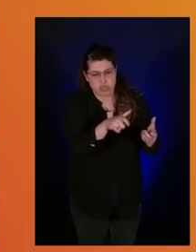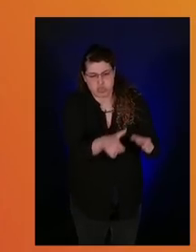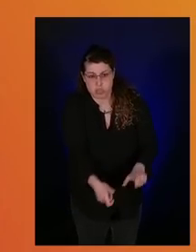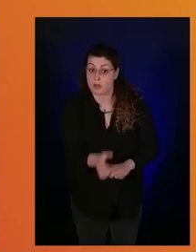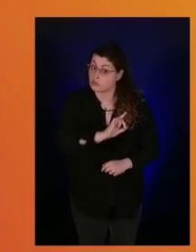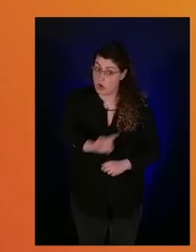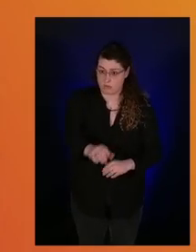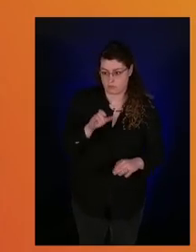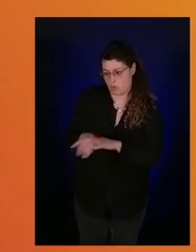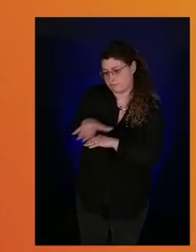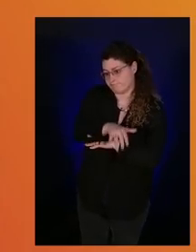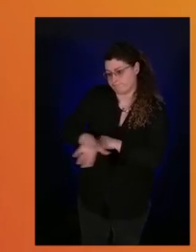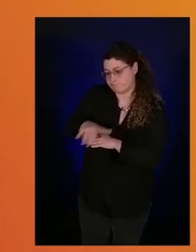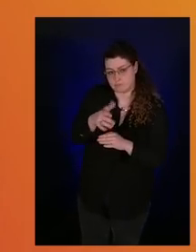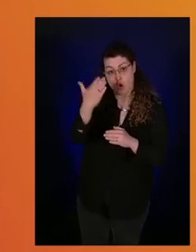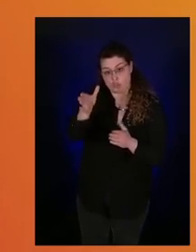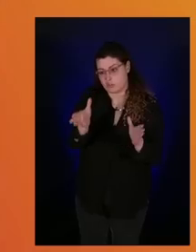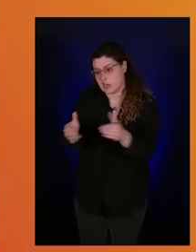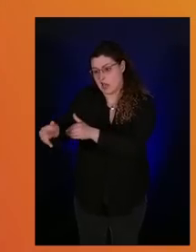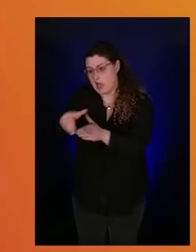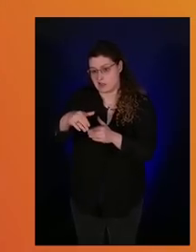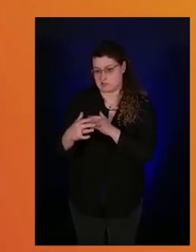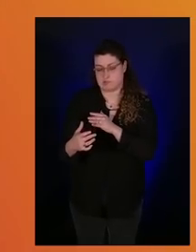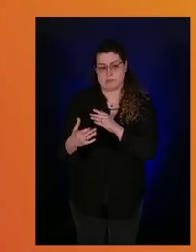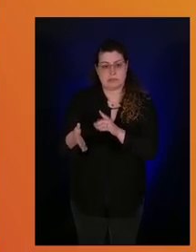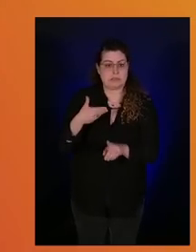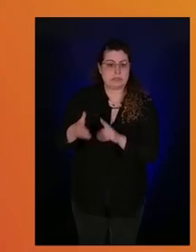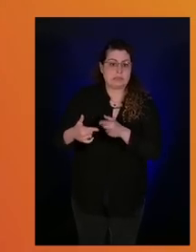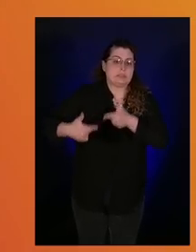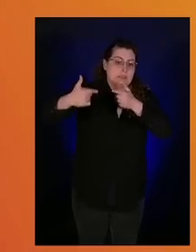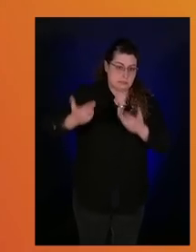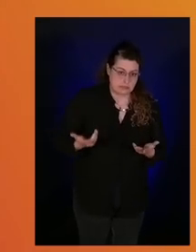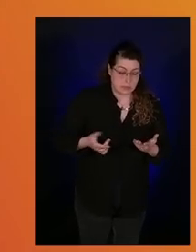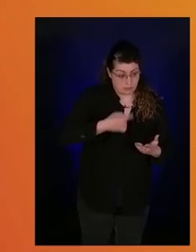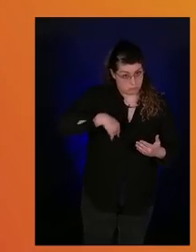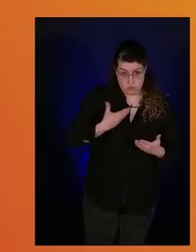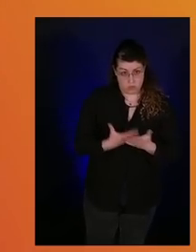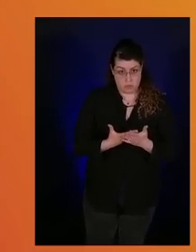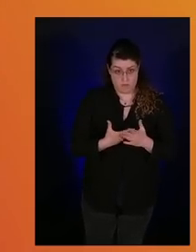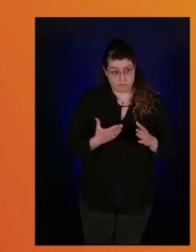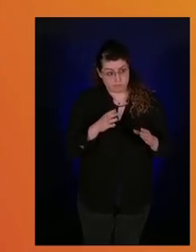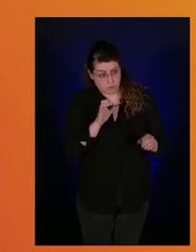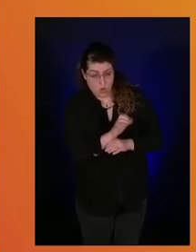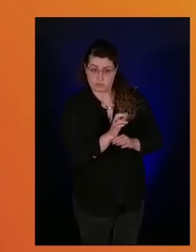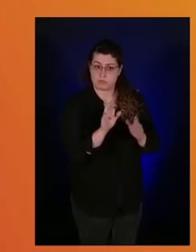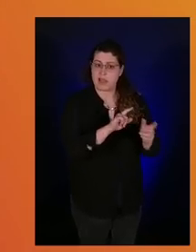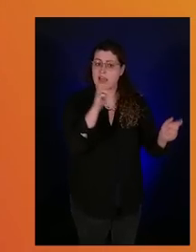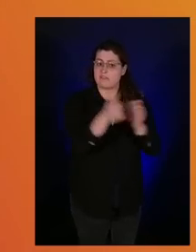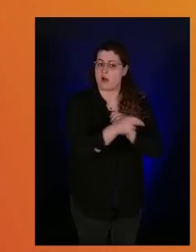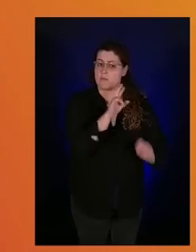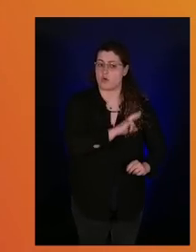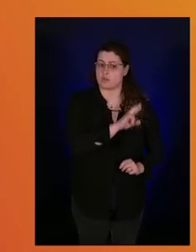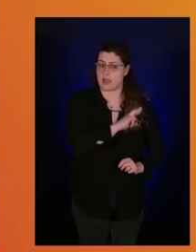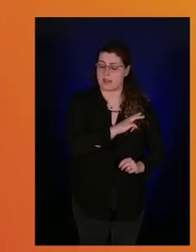à nos ennemis de classe. Et nous en faisons encore la preuve dans notre lutte contre la réforme des retraites. A contrario